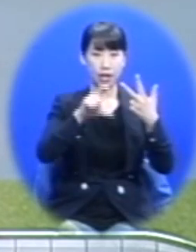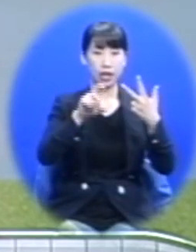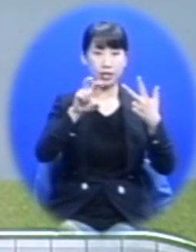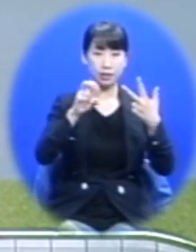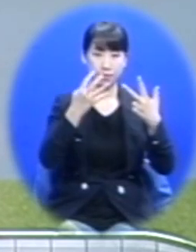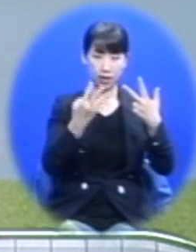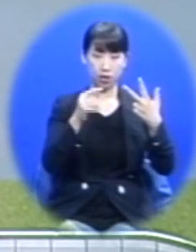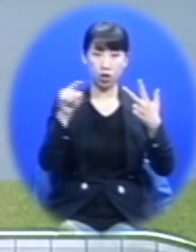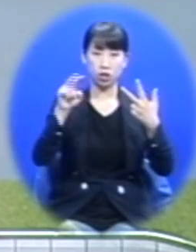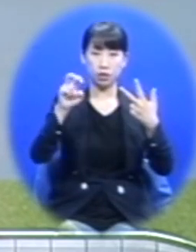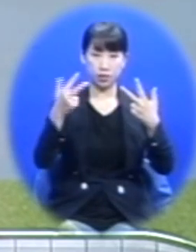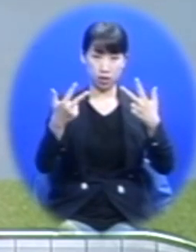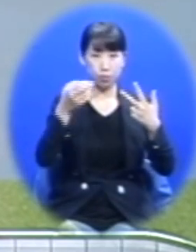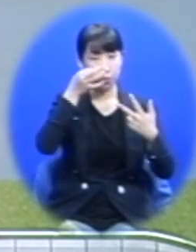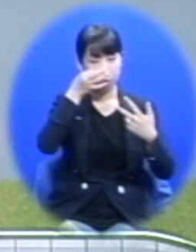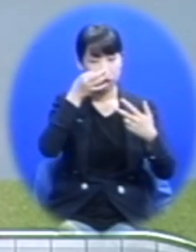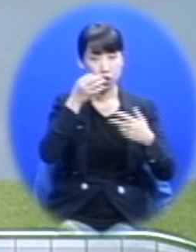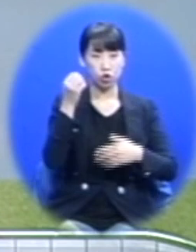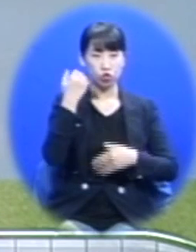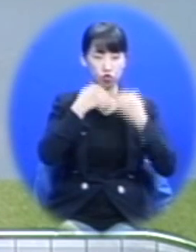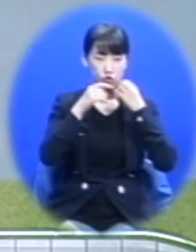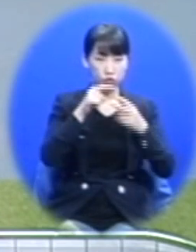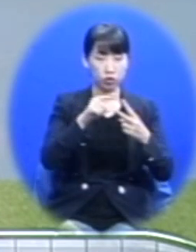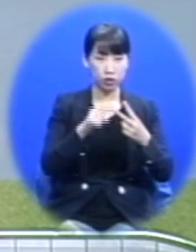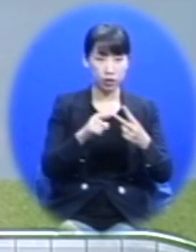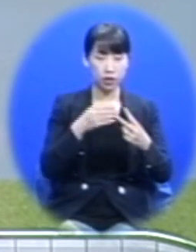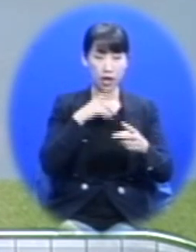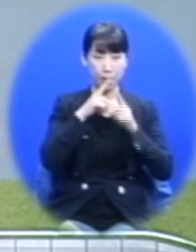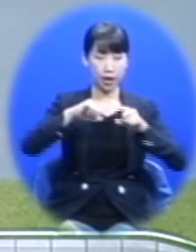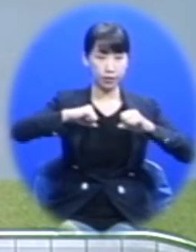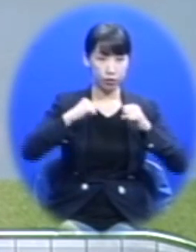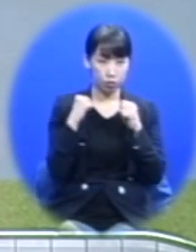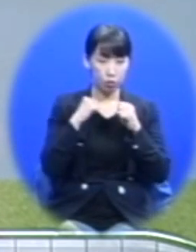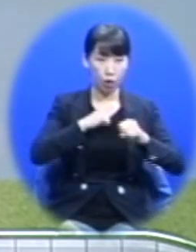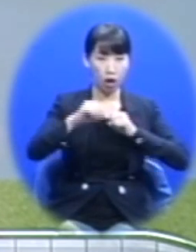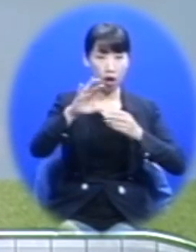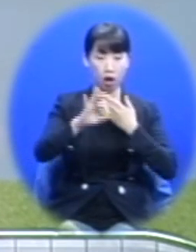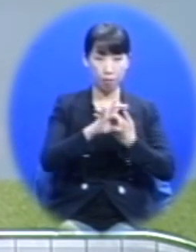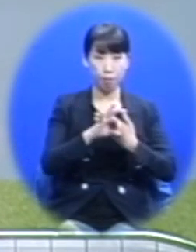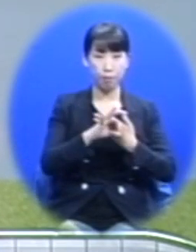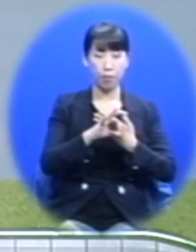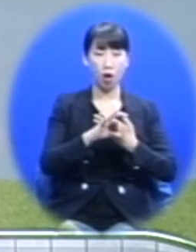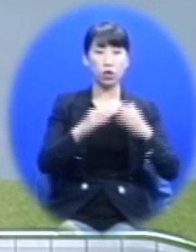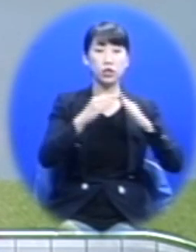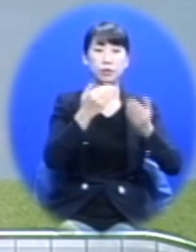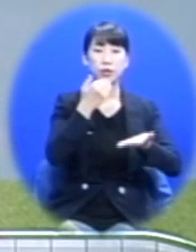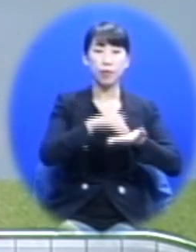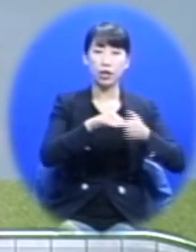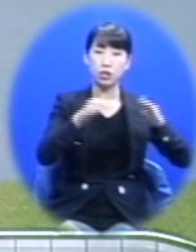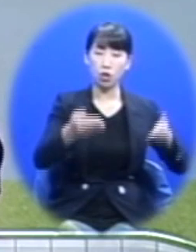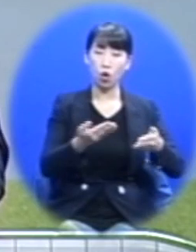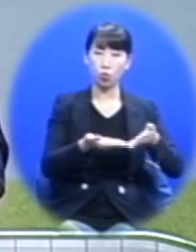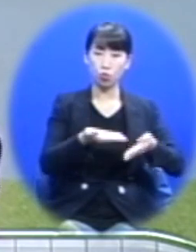24절에서 27절까지입니다. 그러므로 누구든지 나의 이 말을 듣고 행하는 자는 그 집을 반석 위에 지은 지혜로운 사람 같으리니 비가